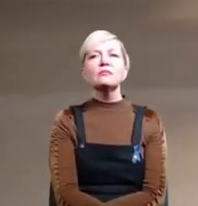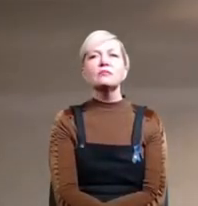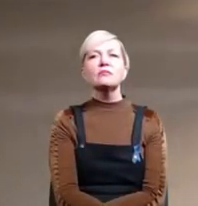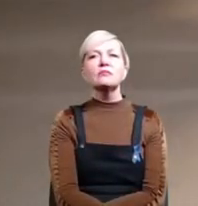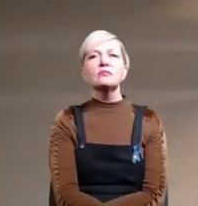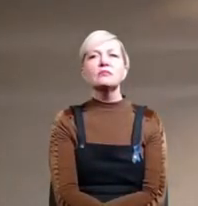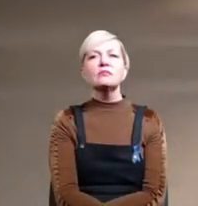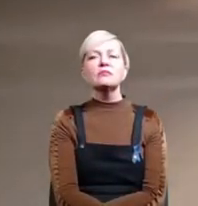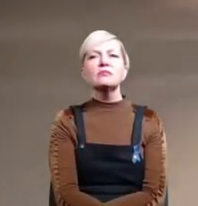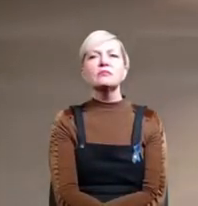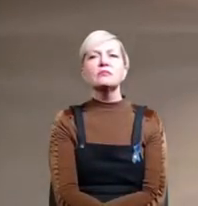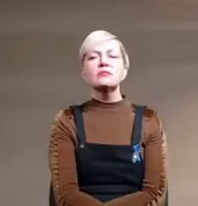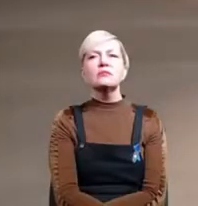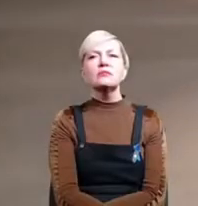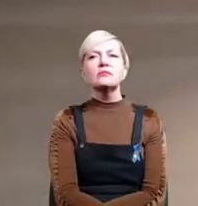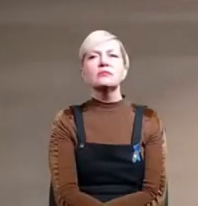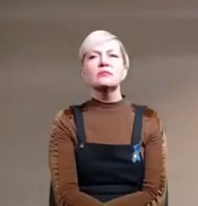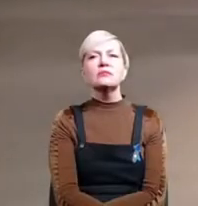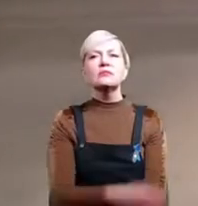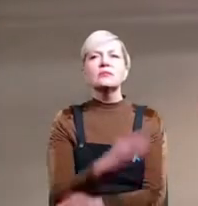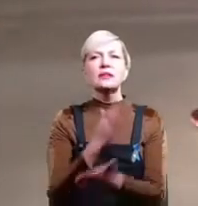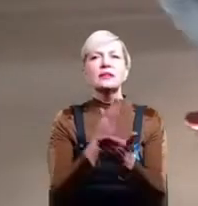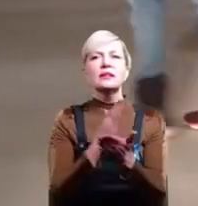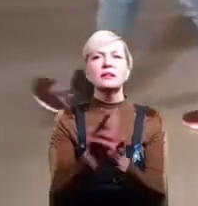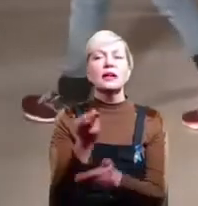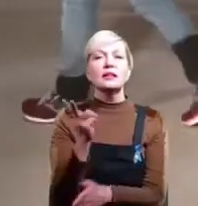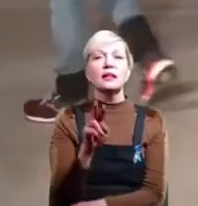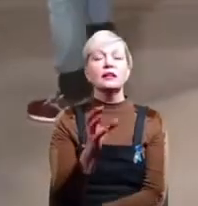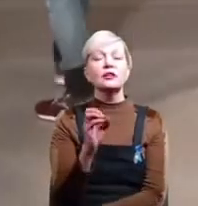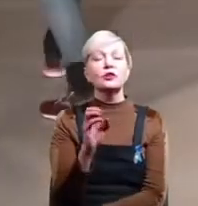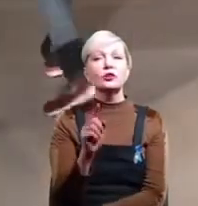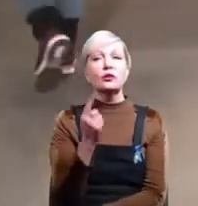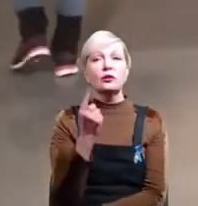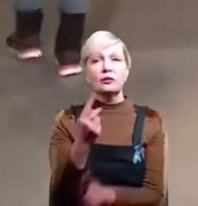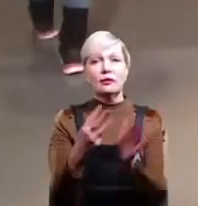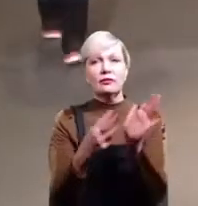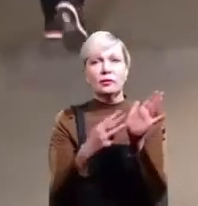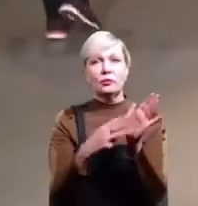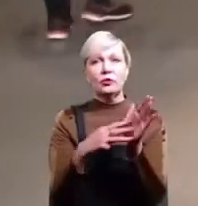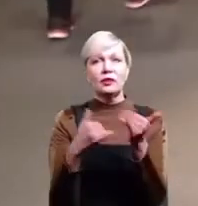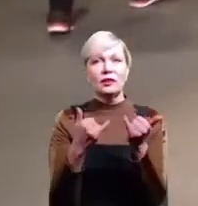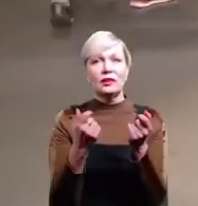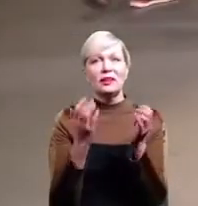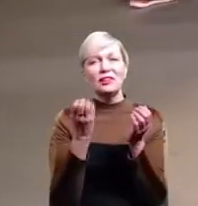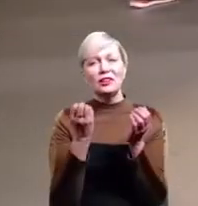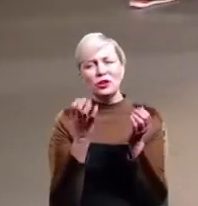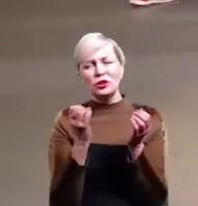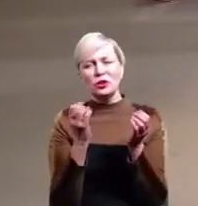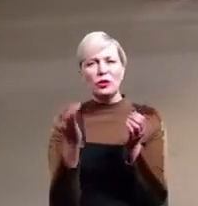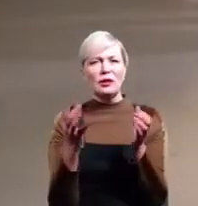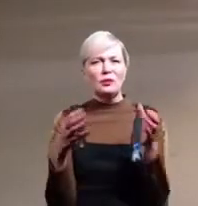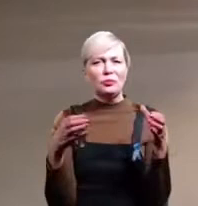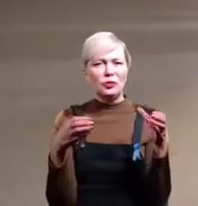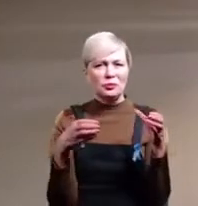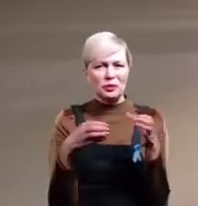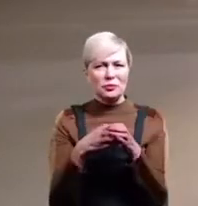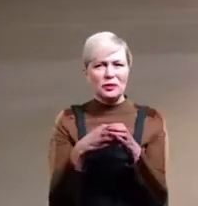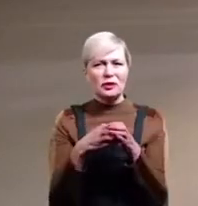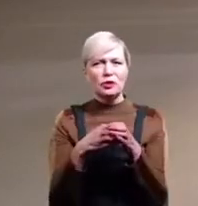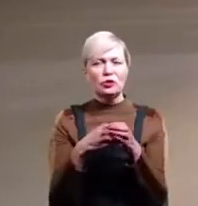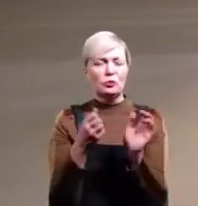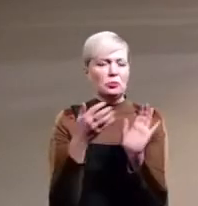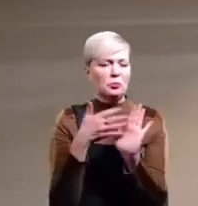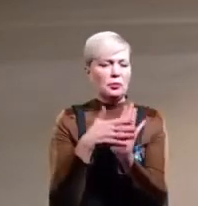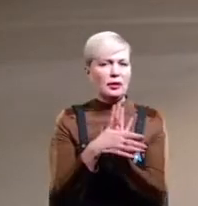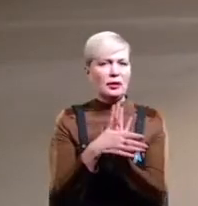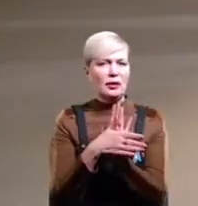Спасибо. Есть, осталась еще восьмерка у нас. Мы сейчас будем смещаться еще раз, потому что нам поднять нужно